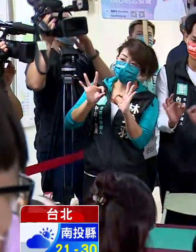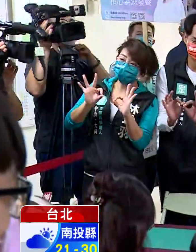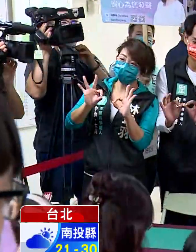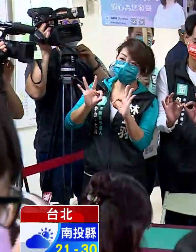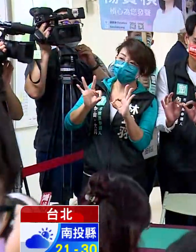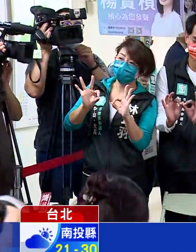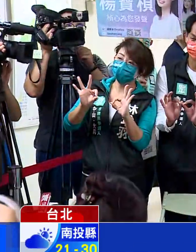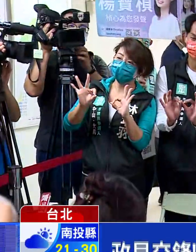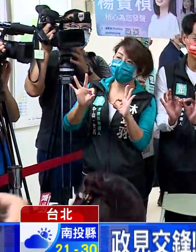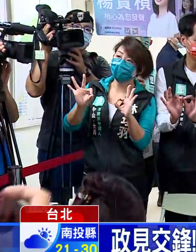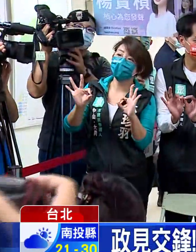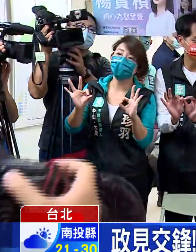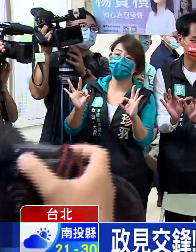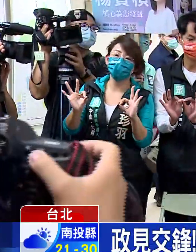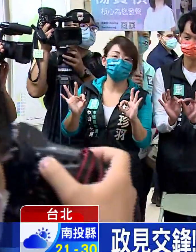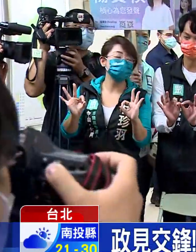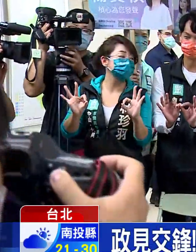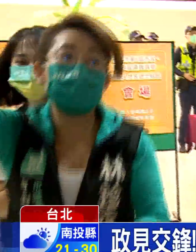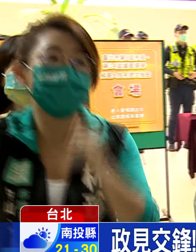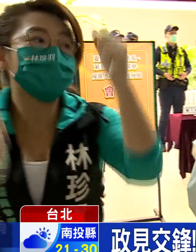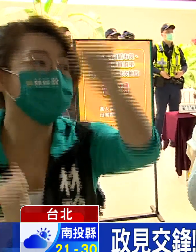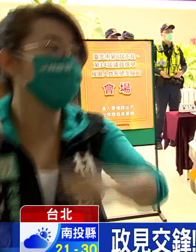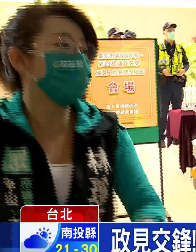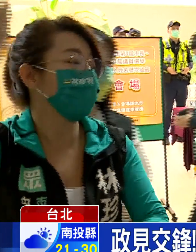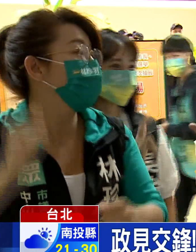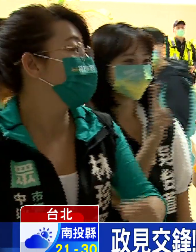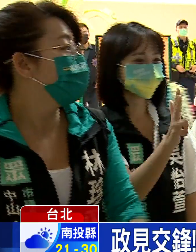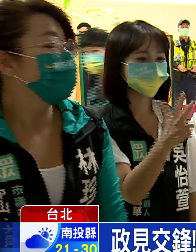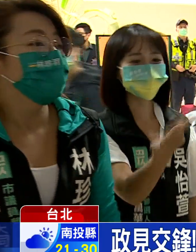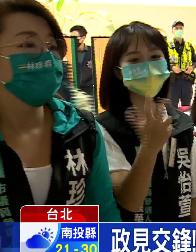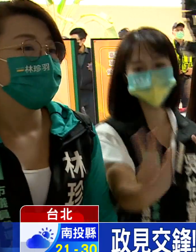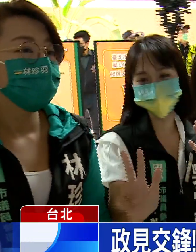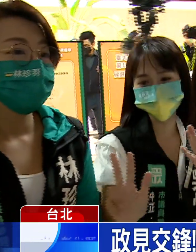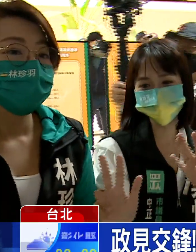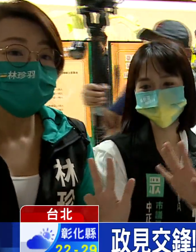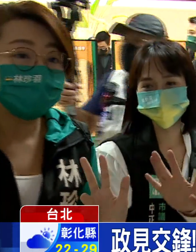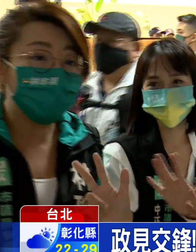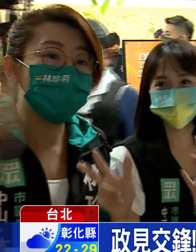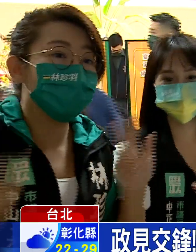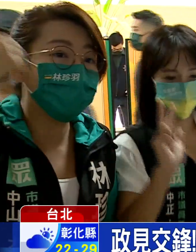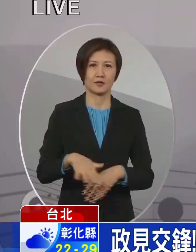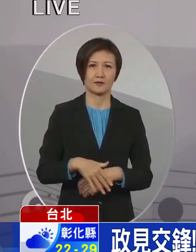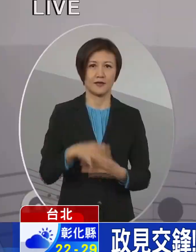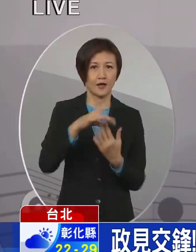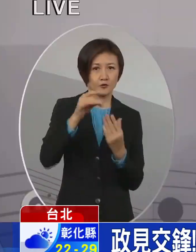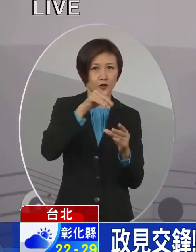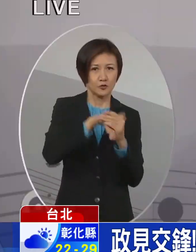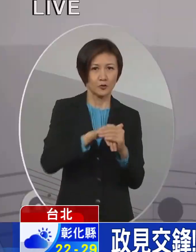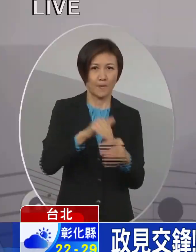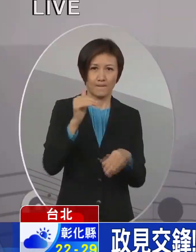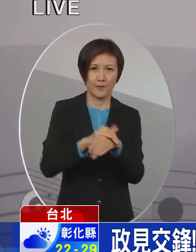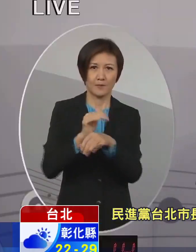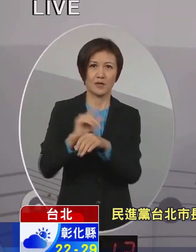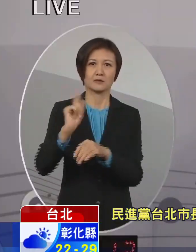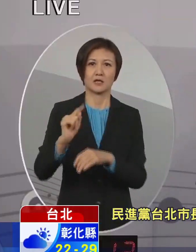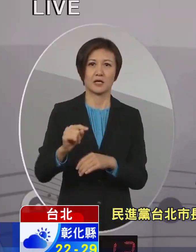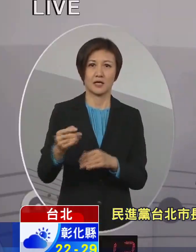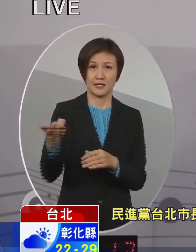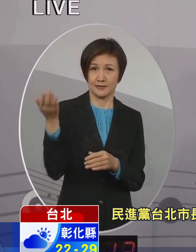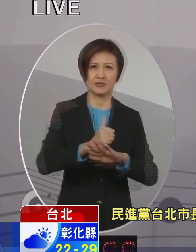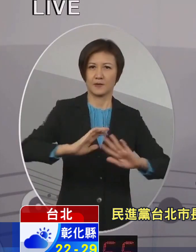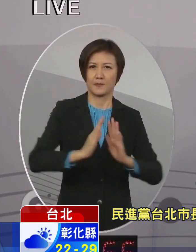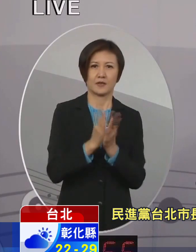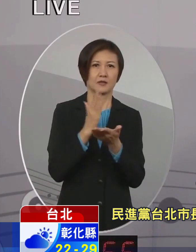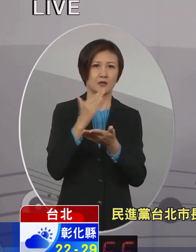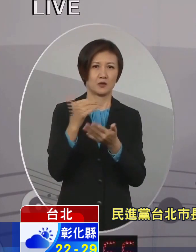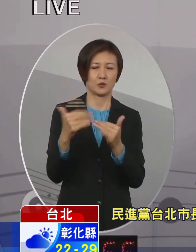选票，也主打自己有最强即战力，当选能够立刻上手。不过陈时中却很有意见， 是前人种树，后人